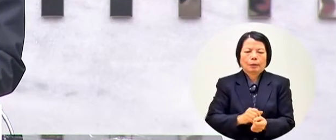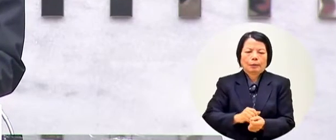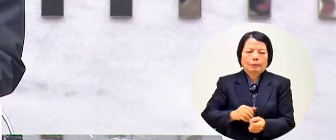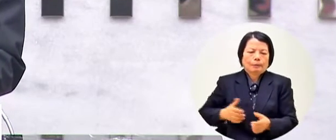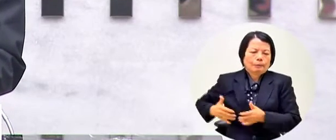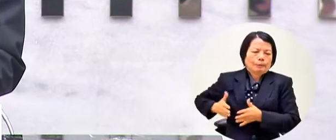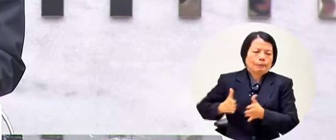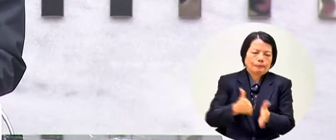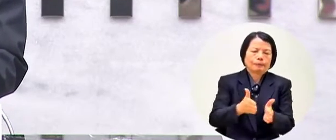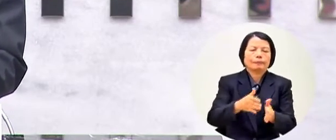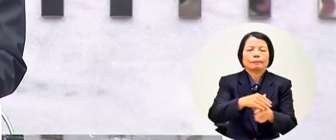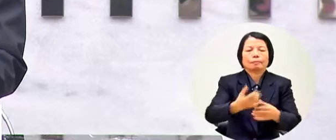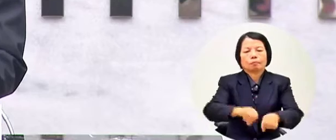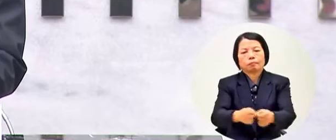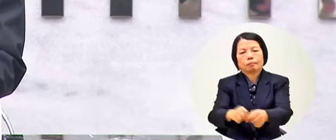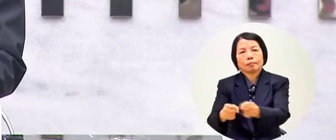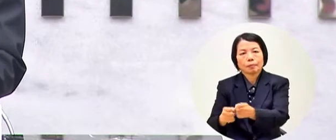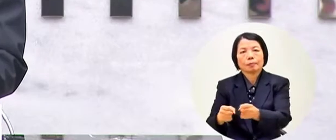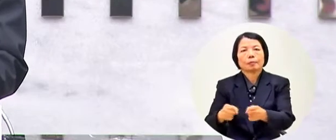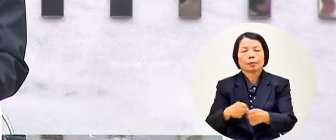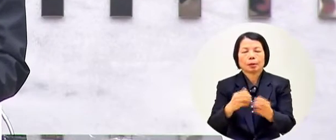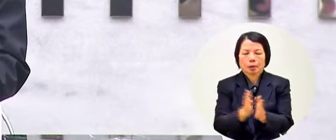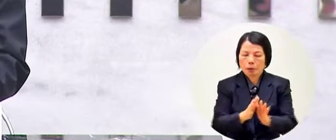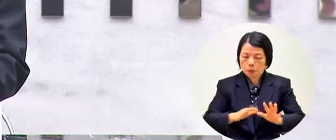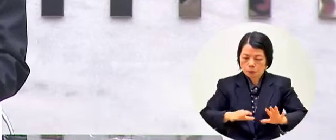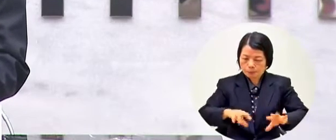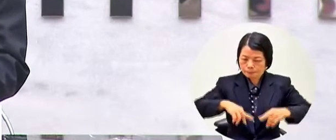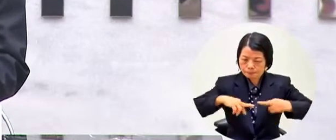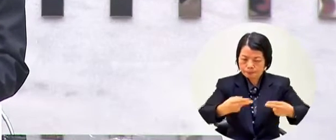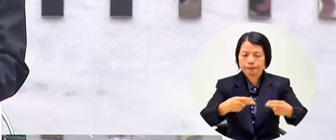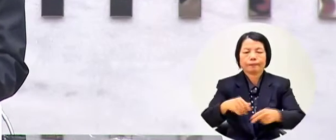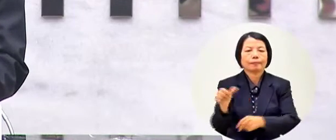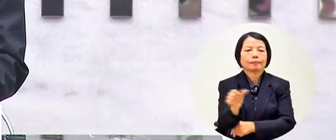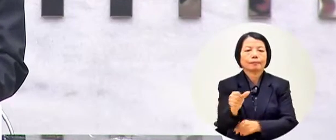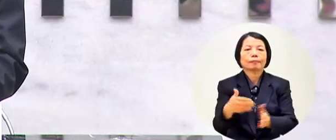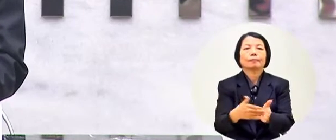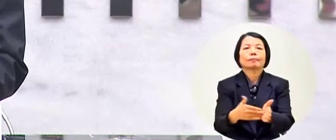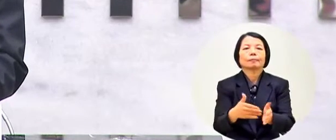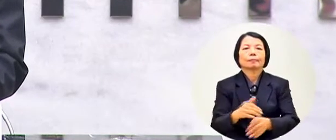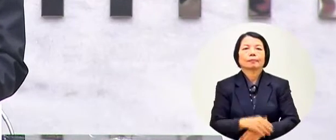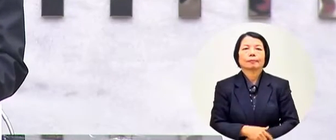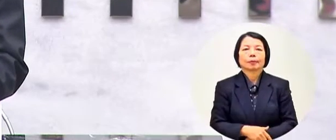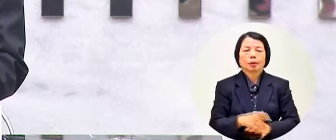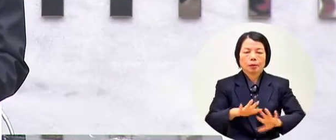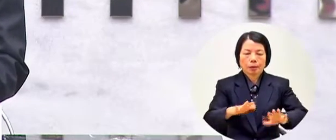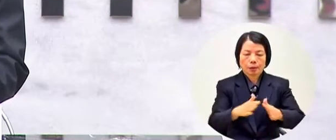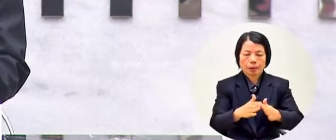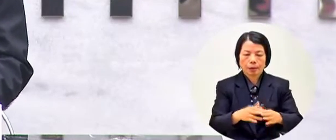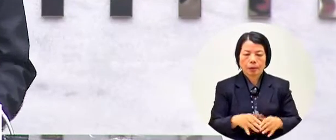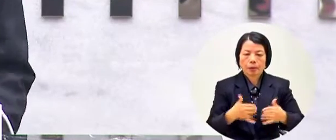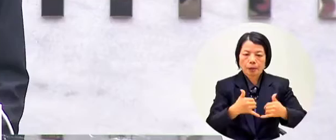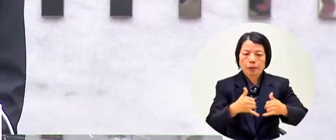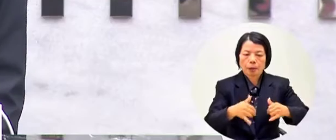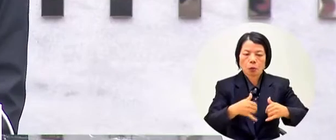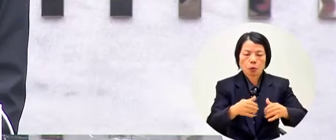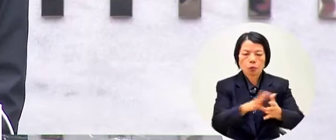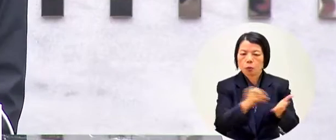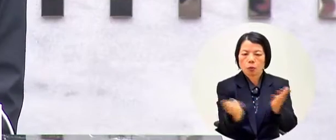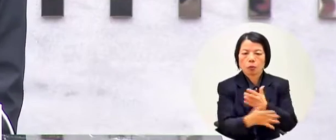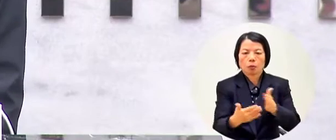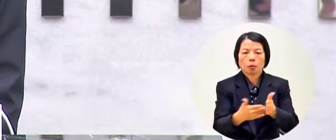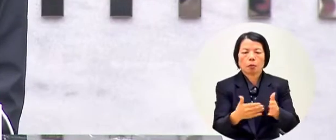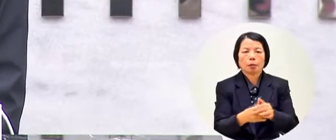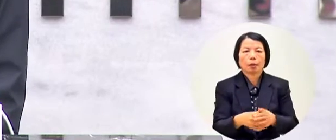路等5条。另外，有关铁路地下化沿线路桥拆除工程，目前已经拆除青海路